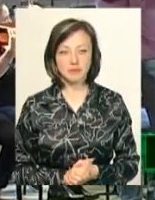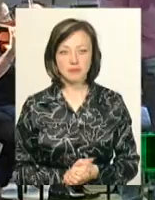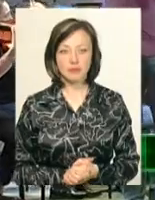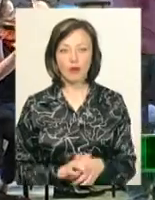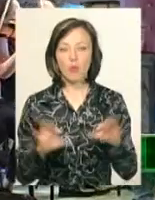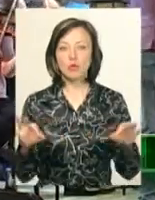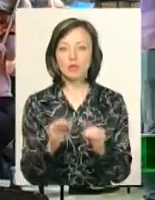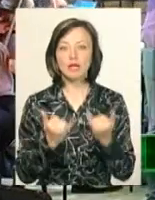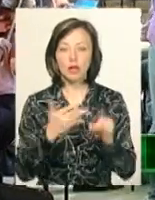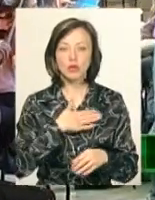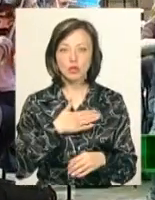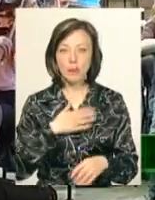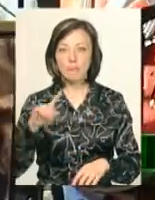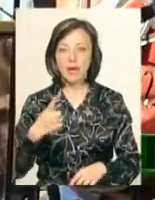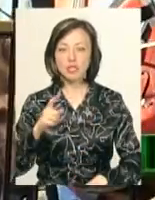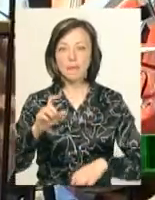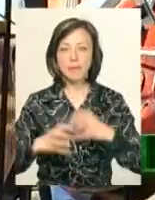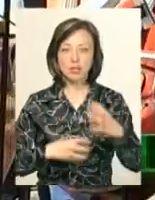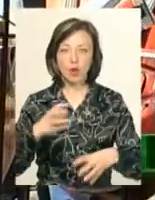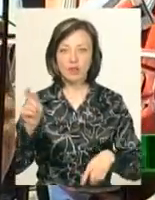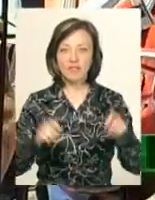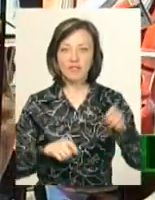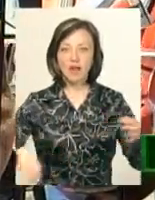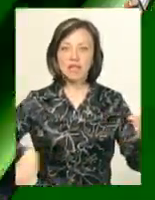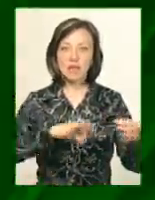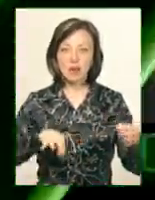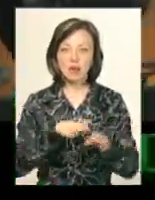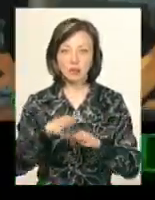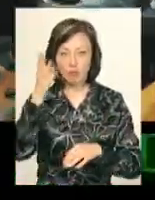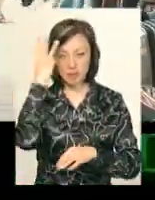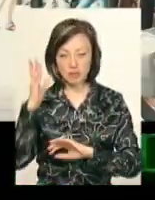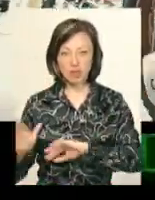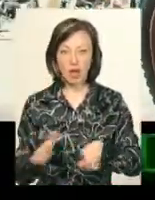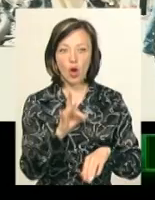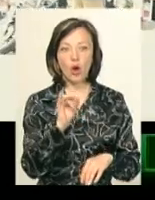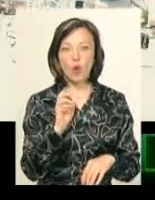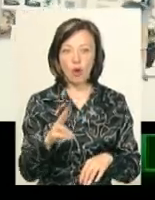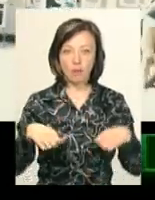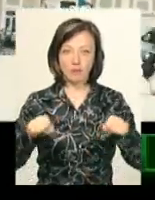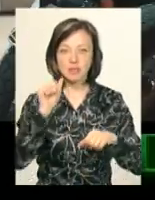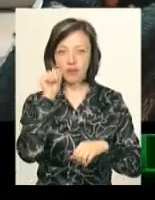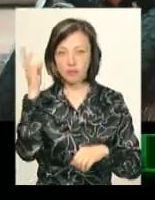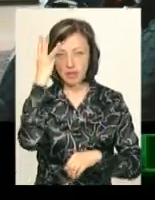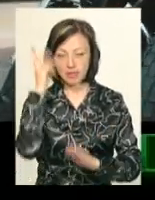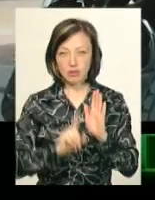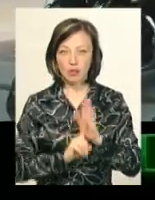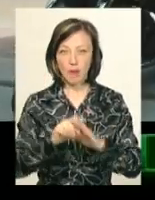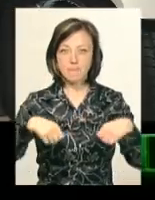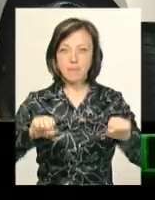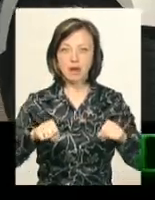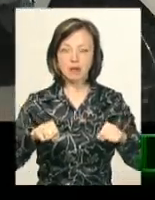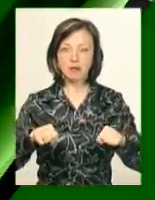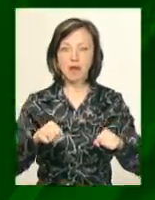Музика для душі. Перший міжнародний фестиваль скрипалів відбудеться у Хмельницькому. Рок та залізний кінь. Завтра у Хмельницькому стартує